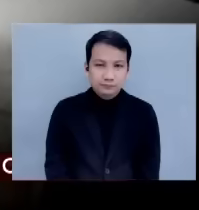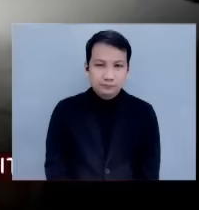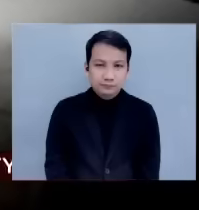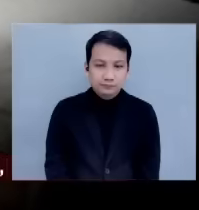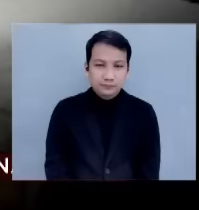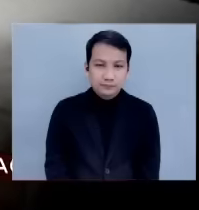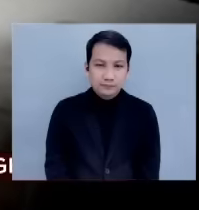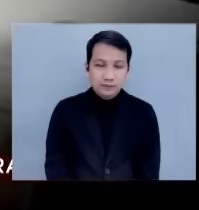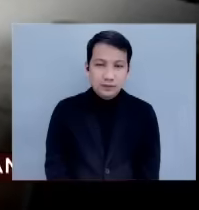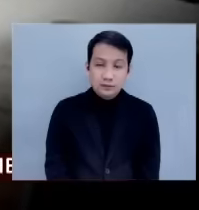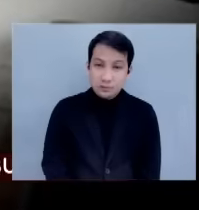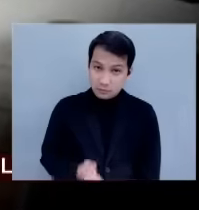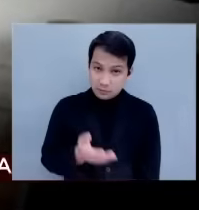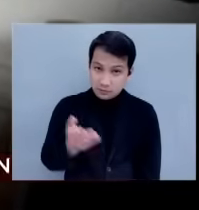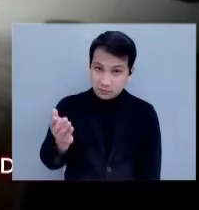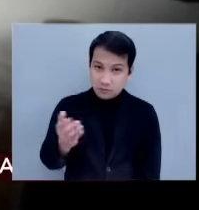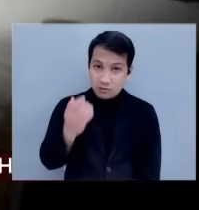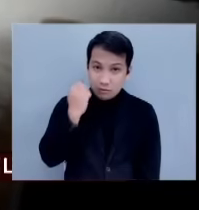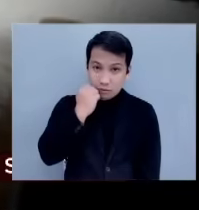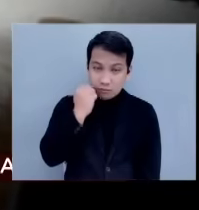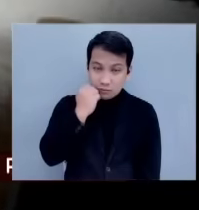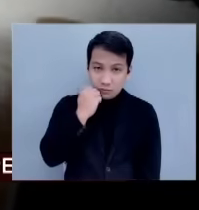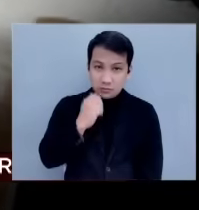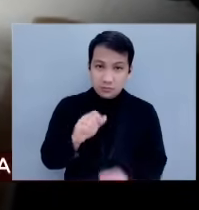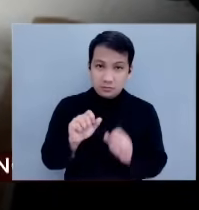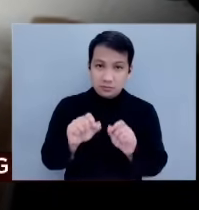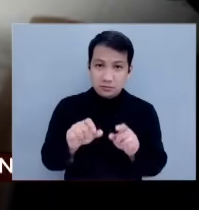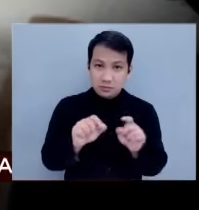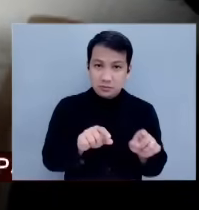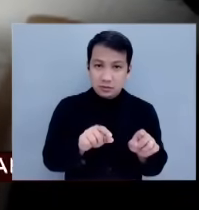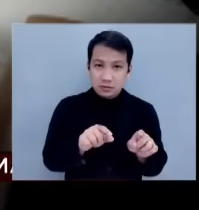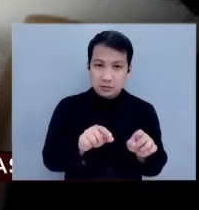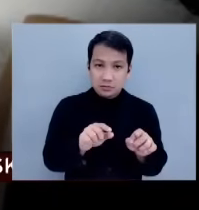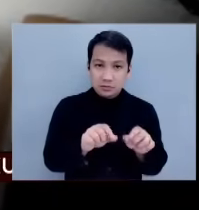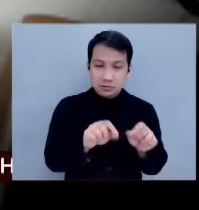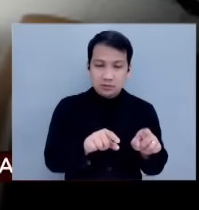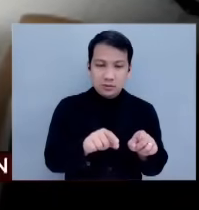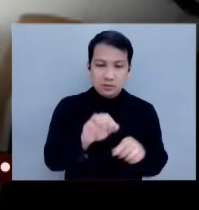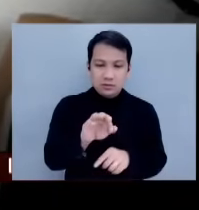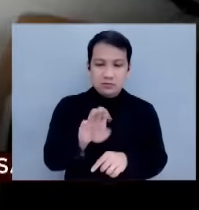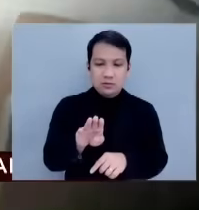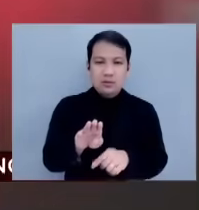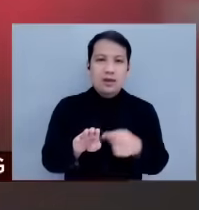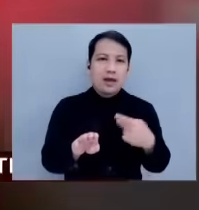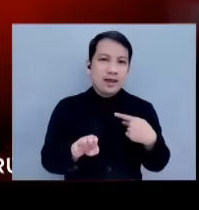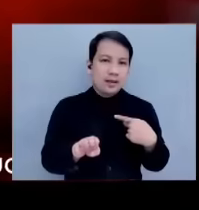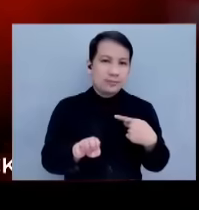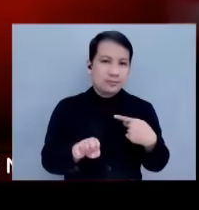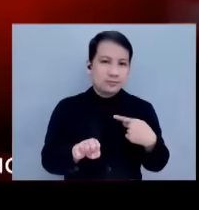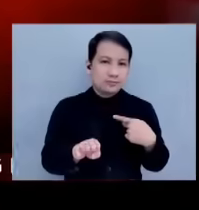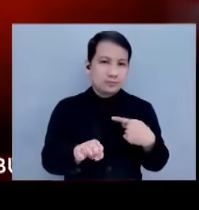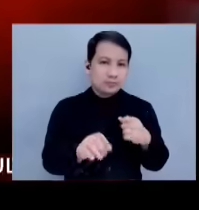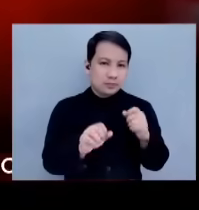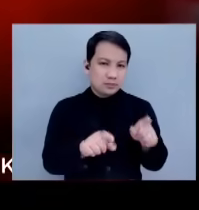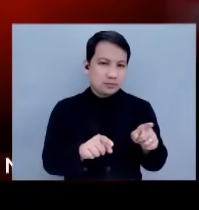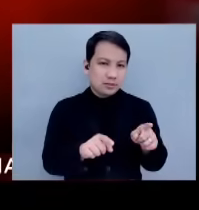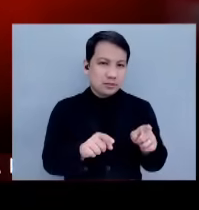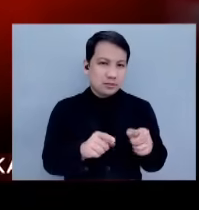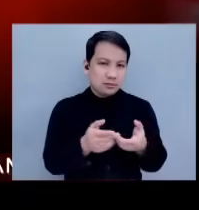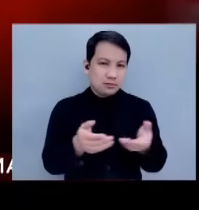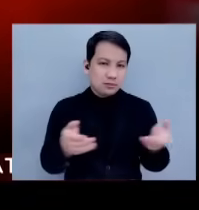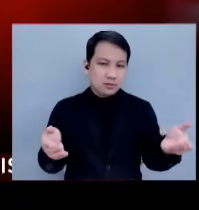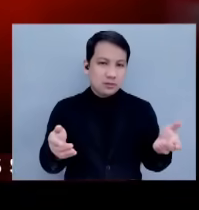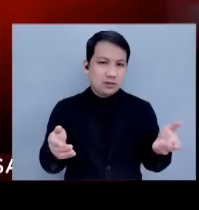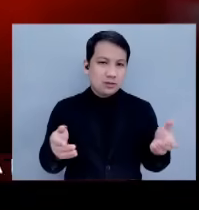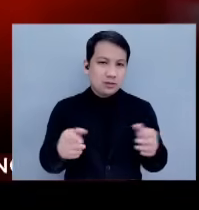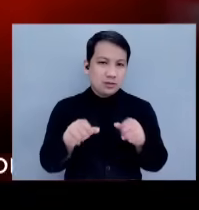Mga kapatid, mahilig ba kayo mag-shopping? Aba, itong isang Facebook page, may kakaibang paninda. Binibida po nito ang mga naka-sale